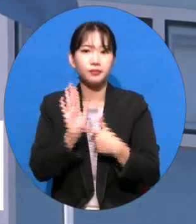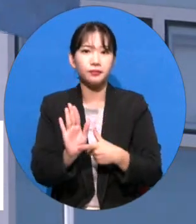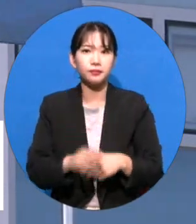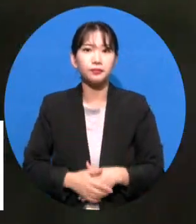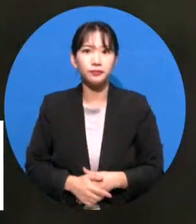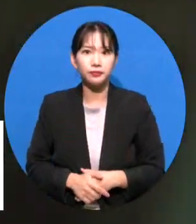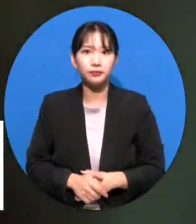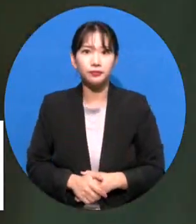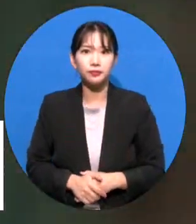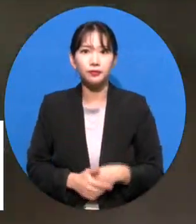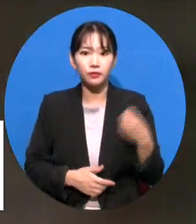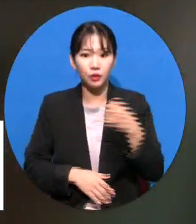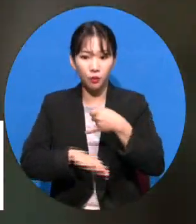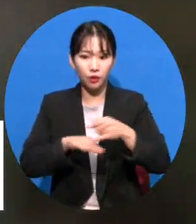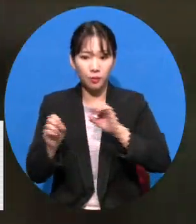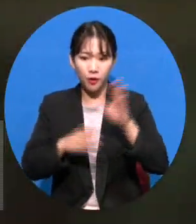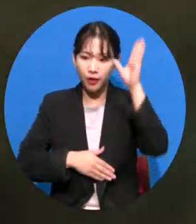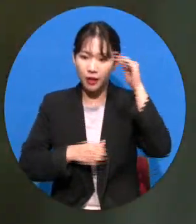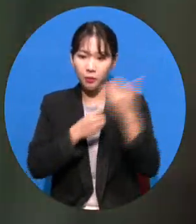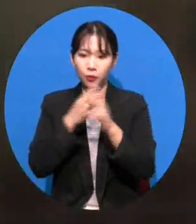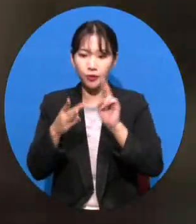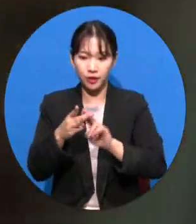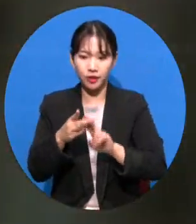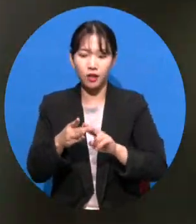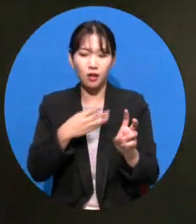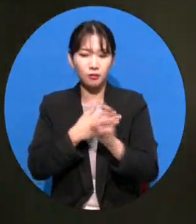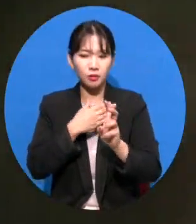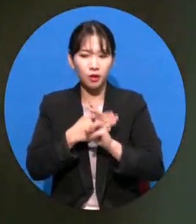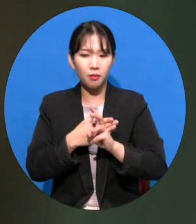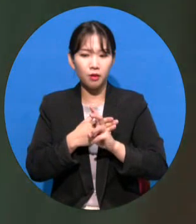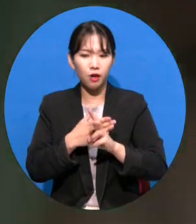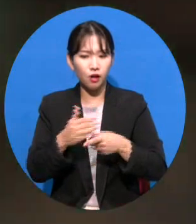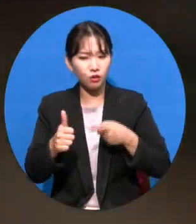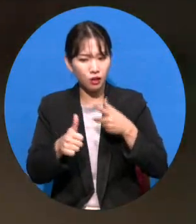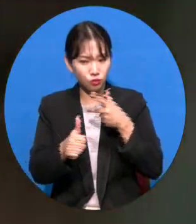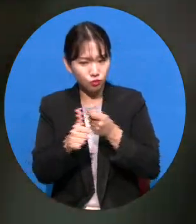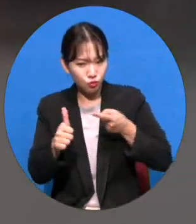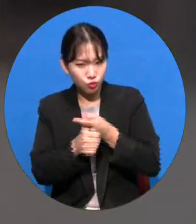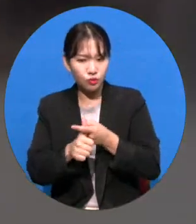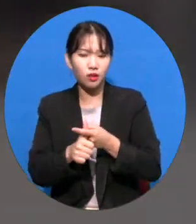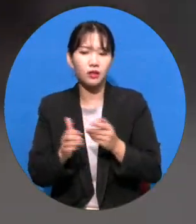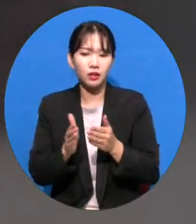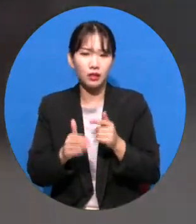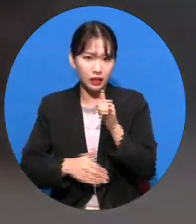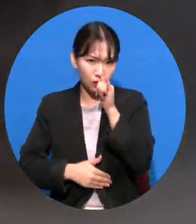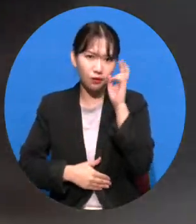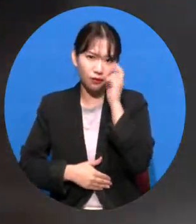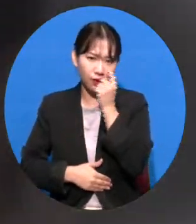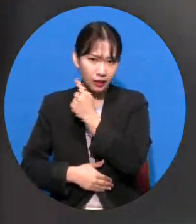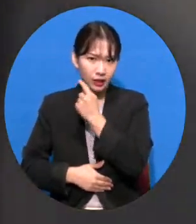밝혔습니다. 한편 완도 유기견 보호센터에서는 불법으로 안락사도 자행된 것으로 보입니다. 수의사가